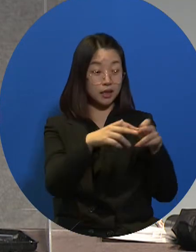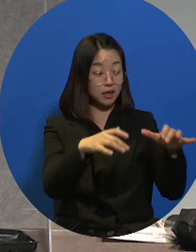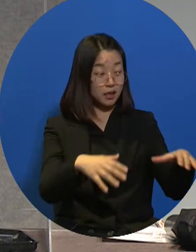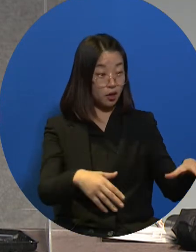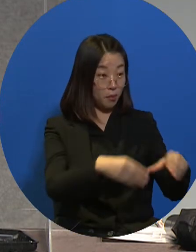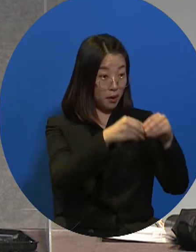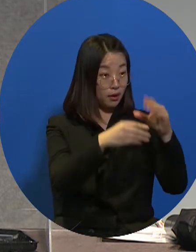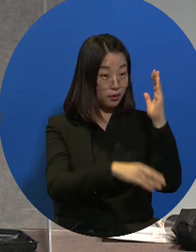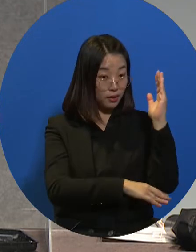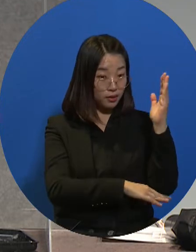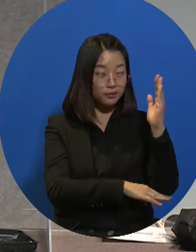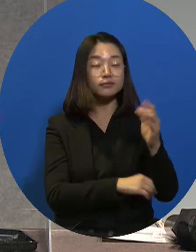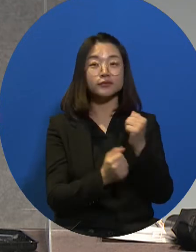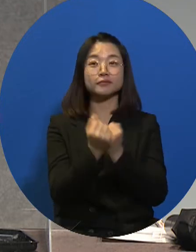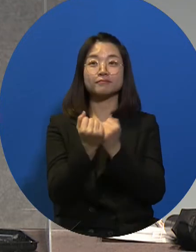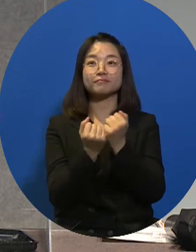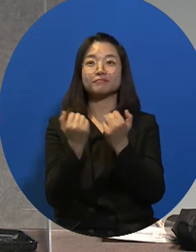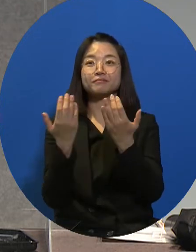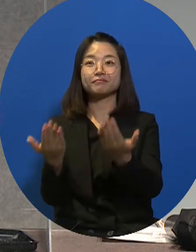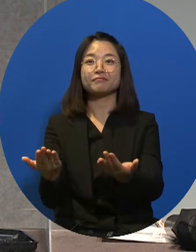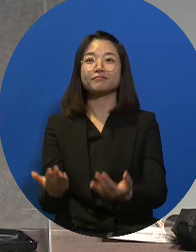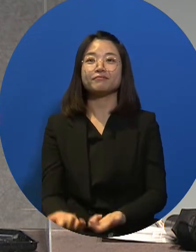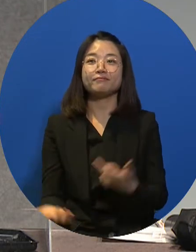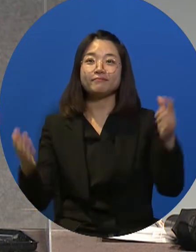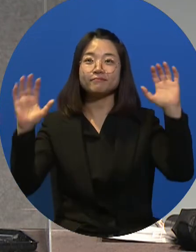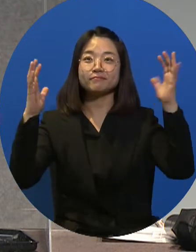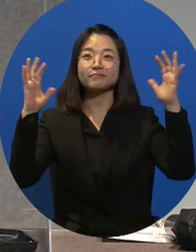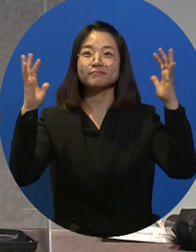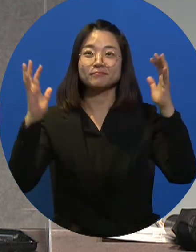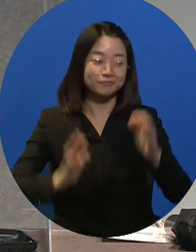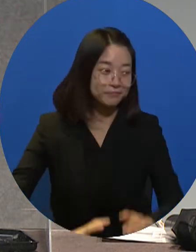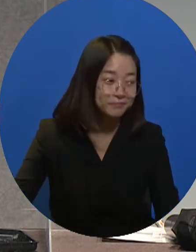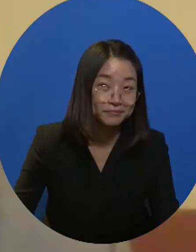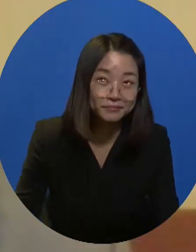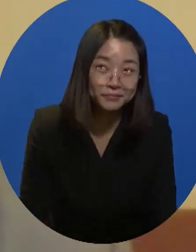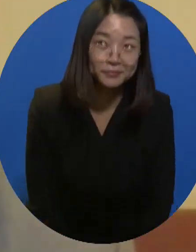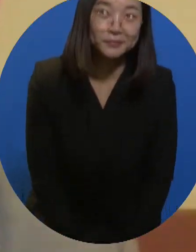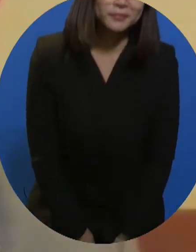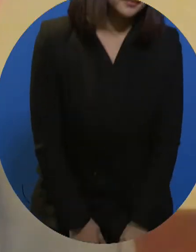확산 운동을 좀 설명해 주시겠는데요. 박수로 맞이하겠습니다.